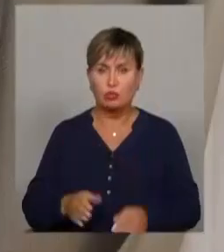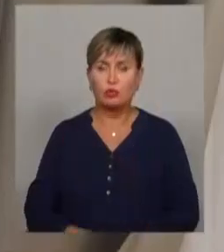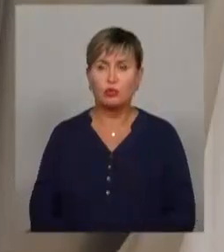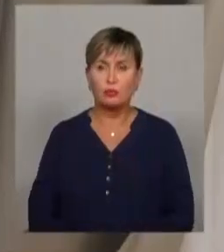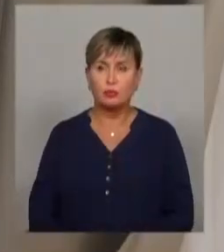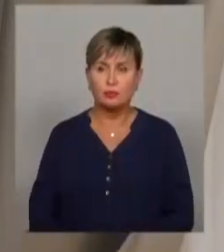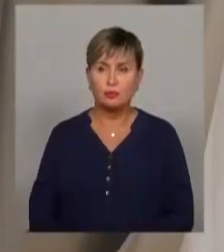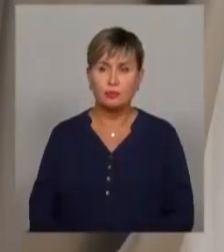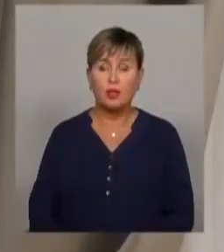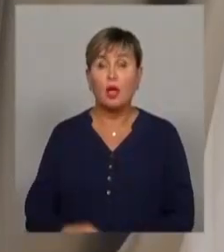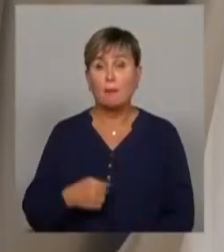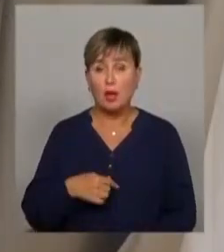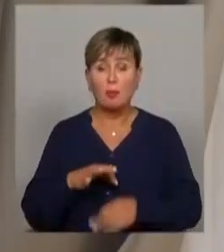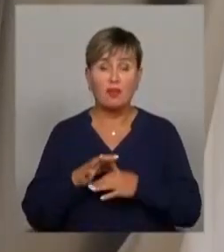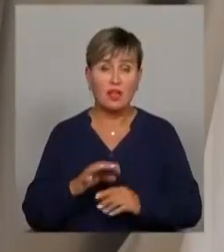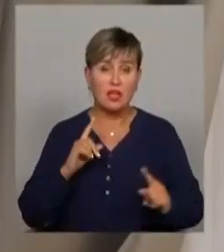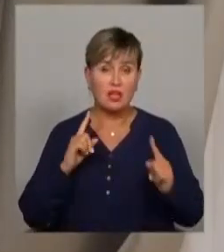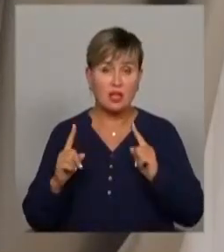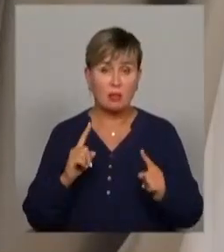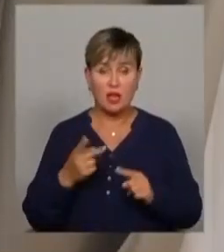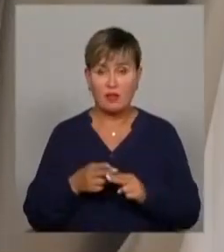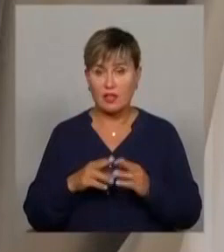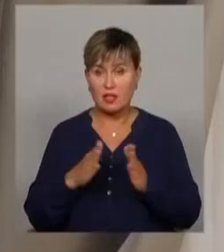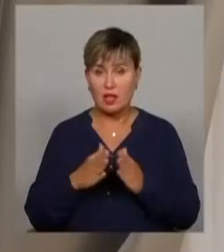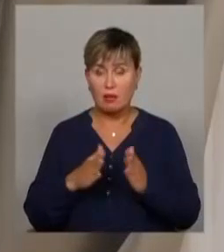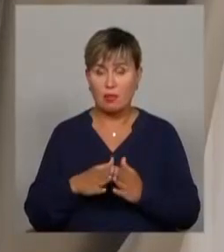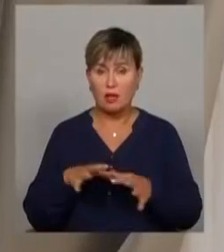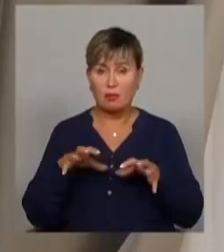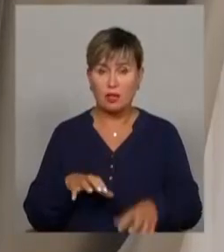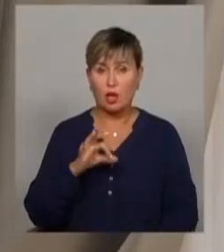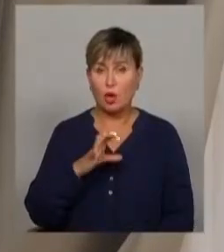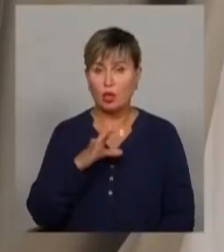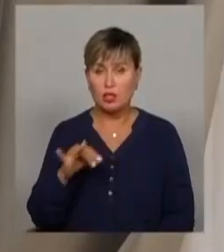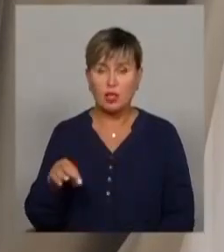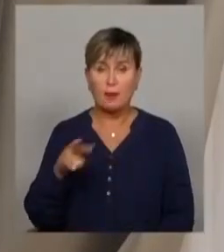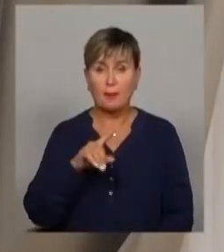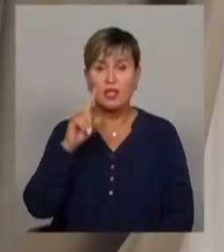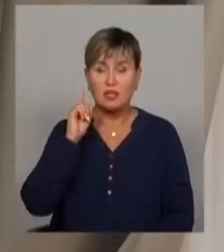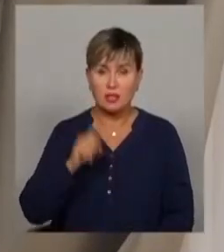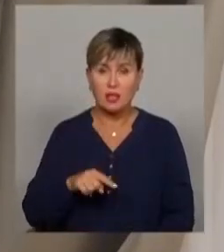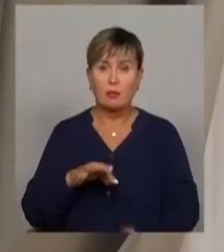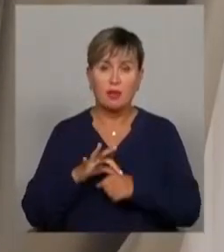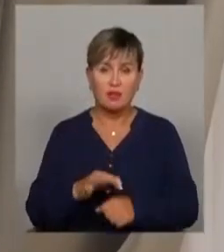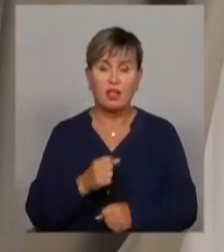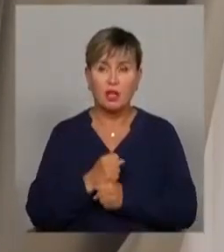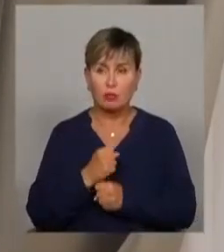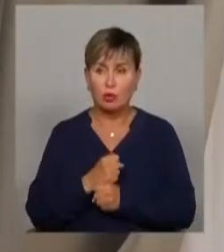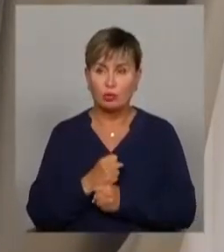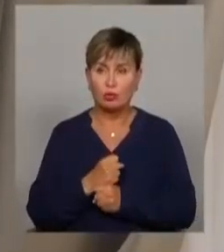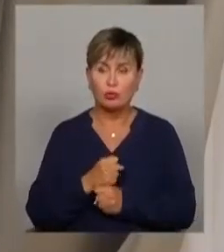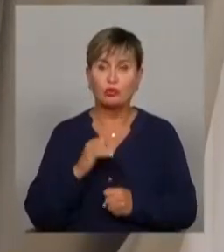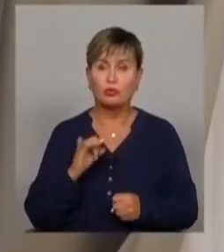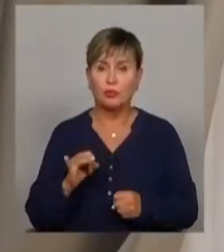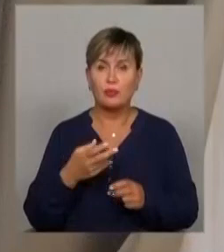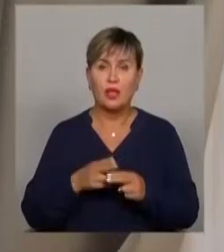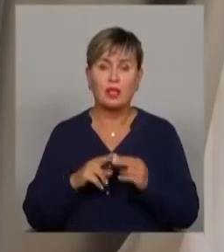Мы проводили собрание. На данных домах представители ОСИ нам известны, провели работу. И